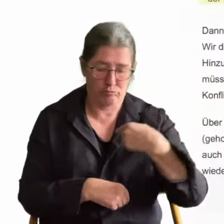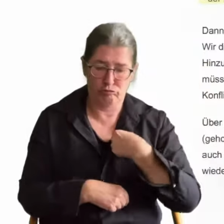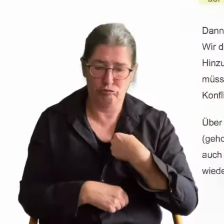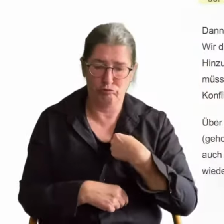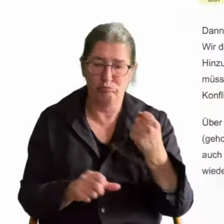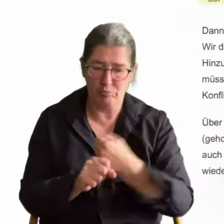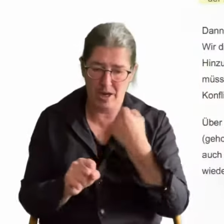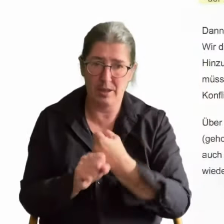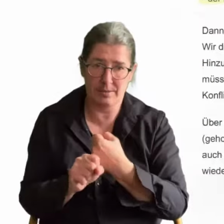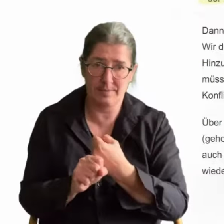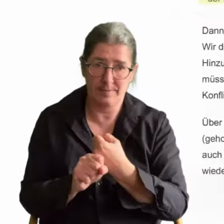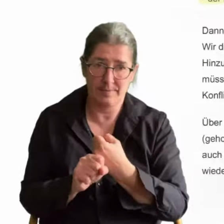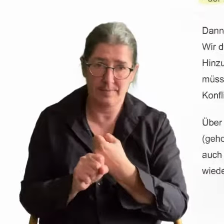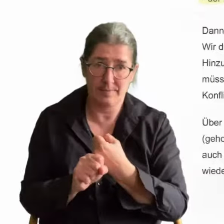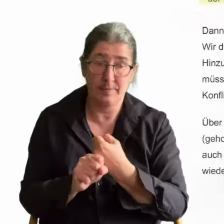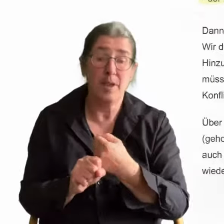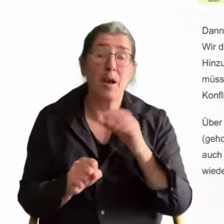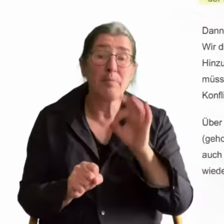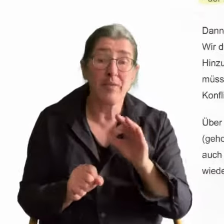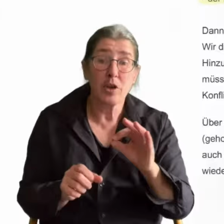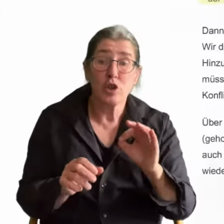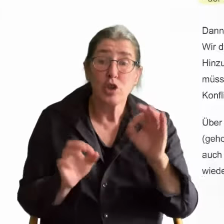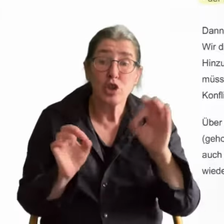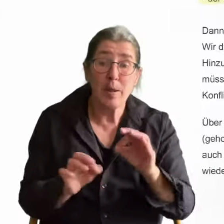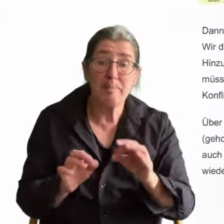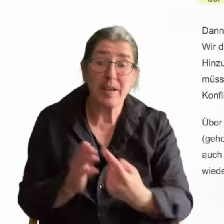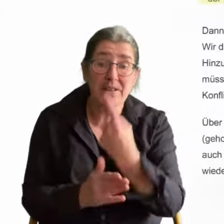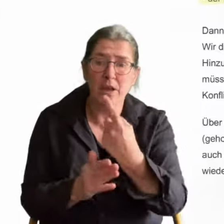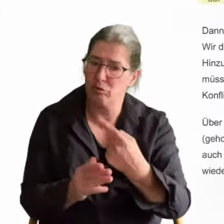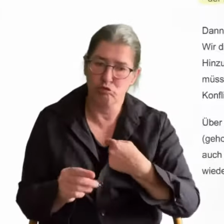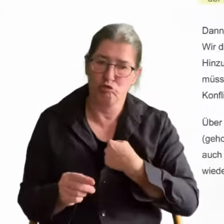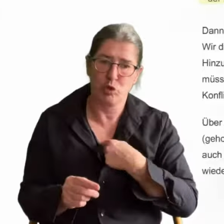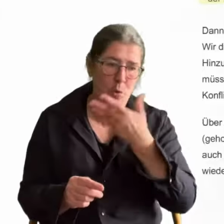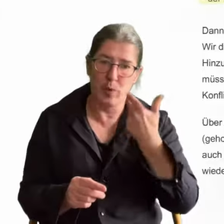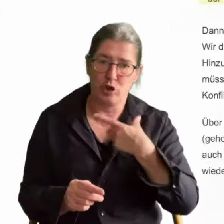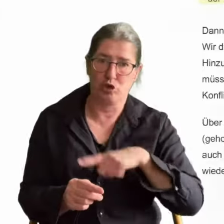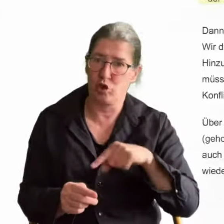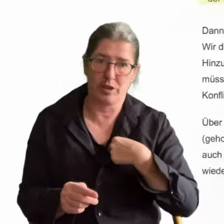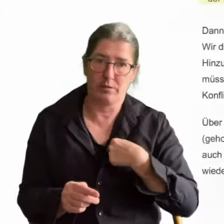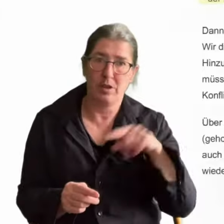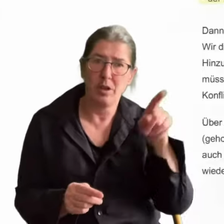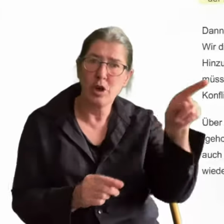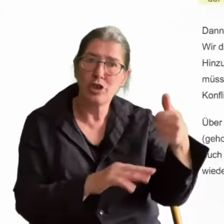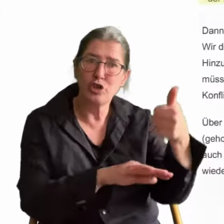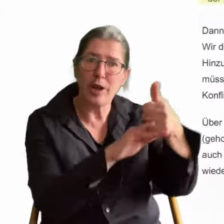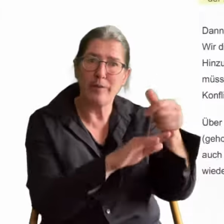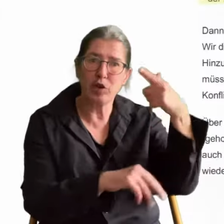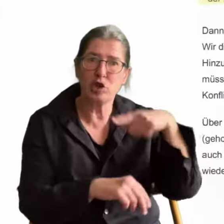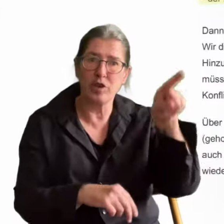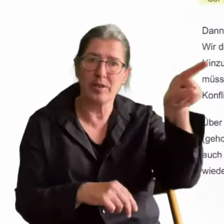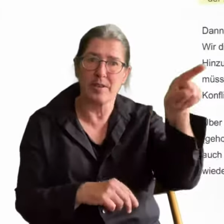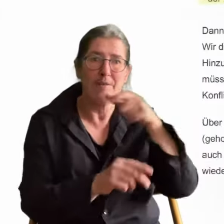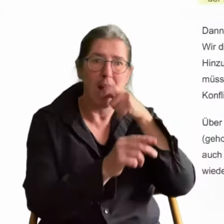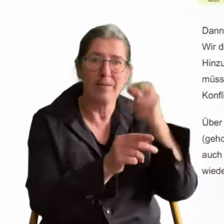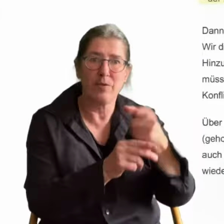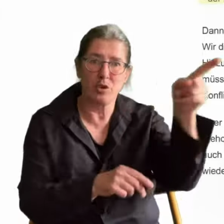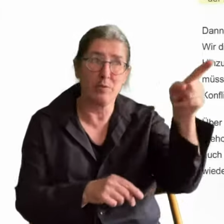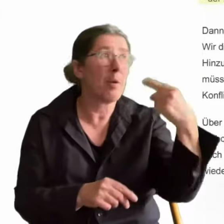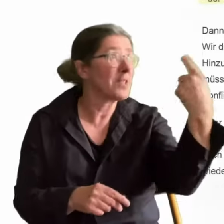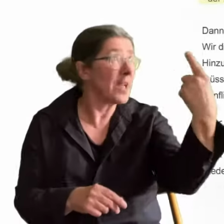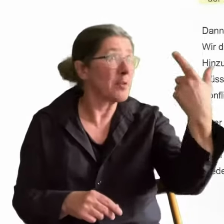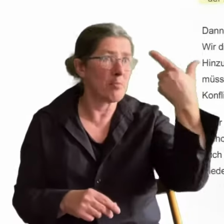aus aber letztendlich was dabei schlimmes passiert ich trage nicht die verantwortung sondern der chef trägt die verantwortung weil der hat mir ihrem